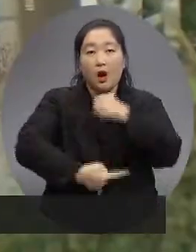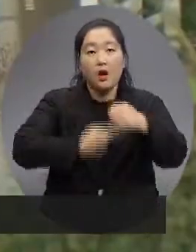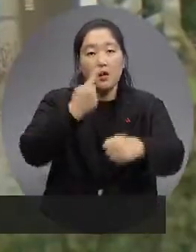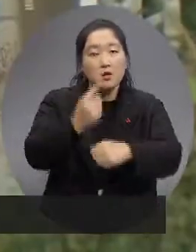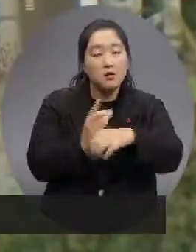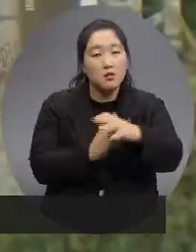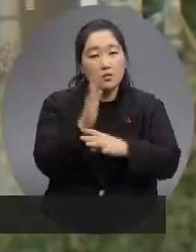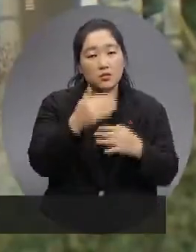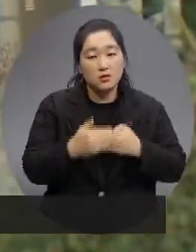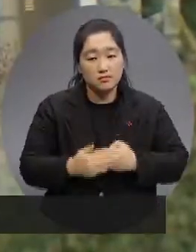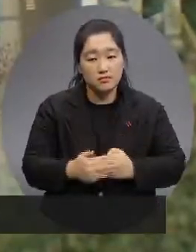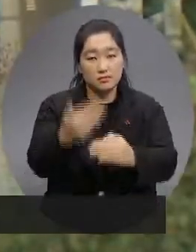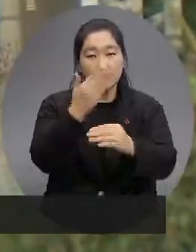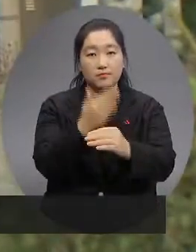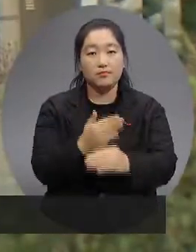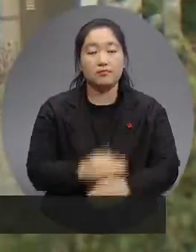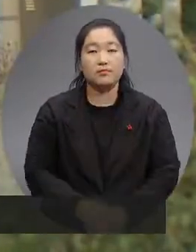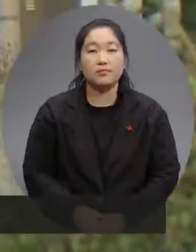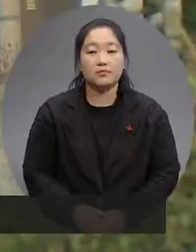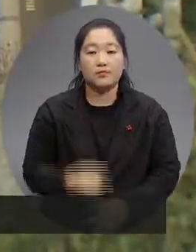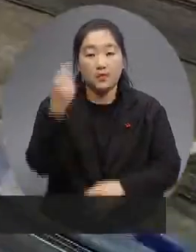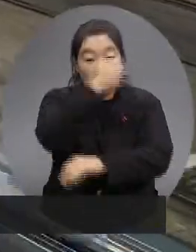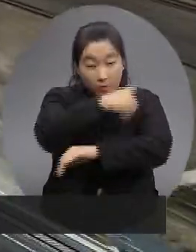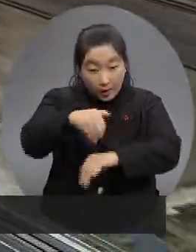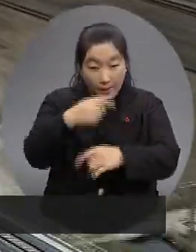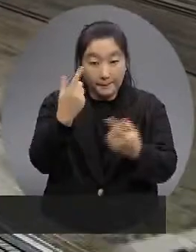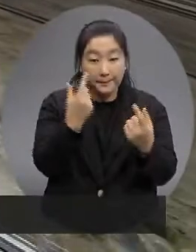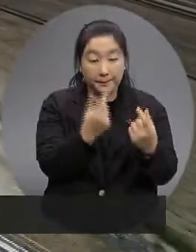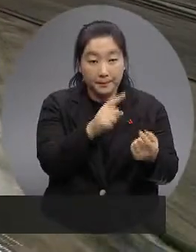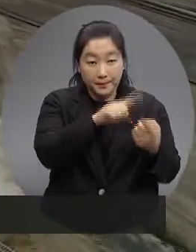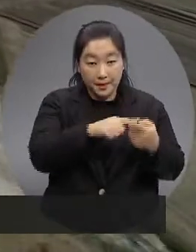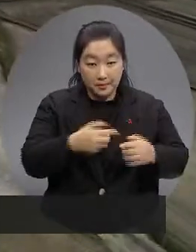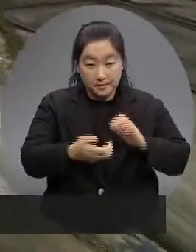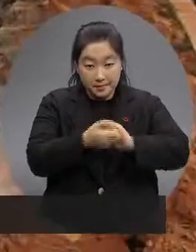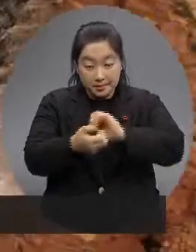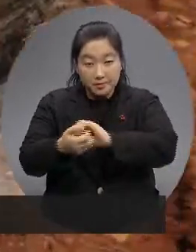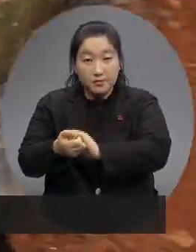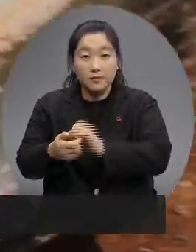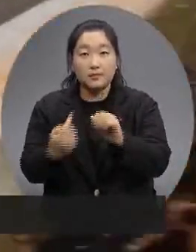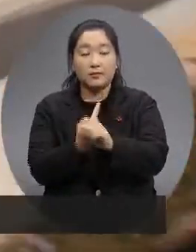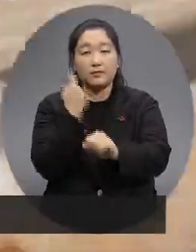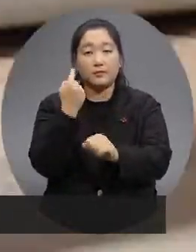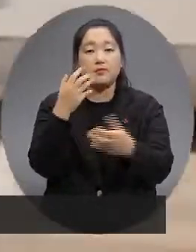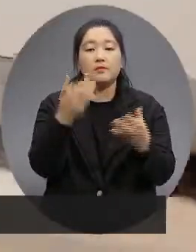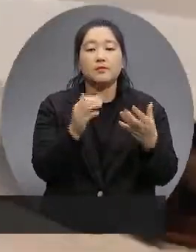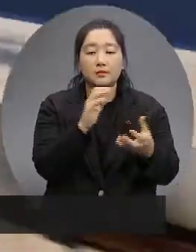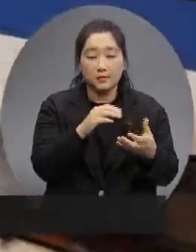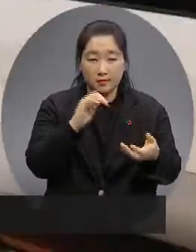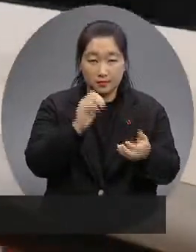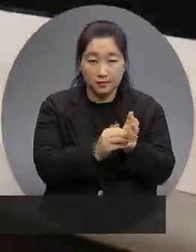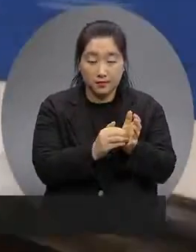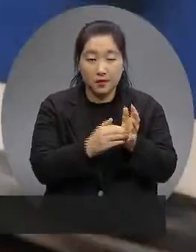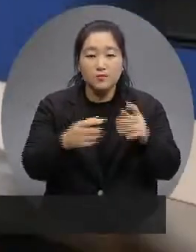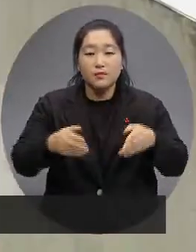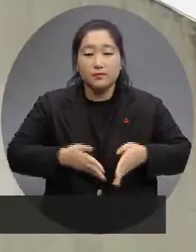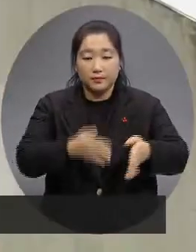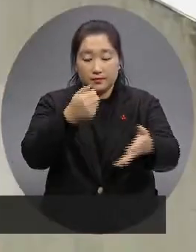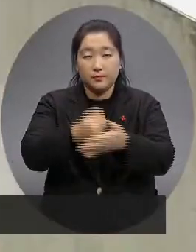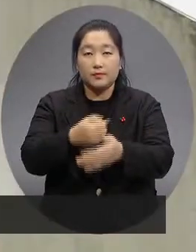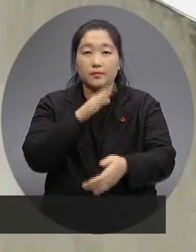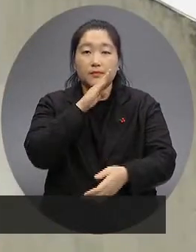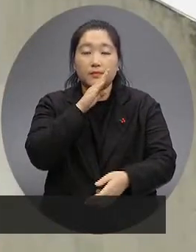넘게 진행 중입니다. 계획대로라면 지난해에 끝나 벌써 노선이 정해졌어야 하지만